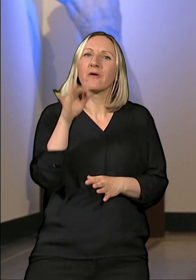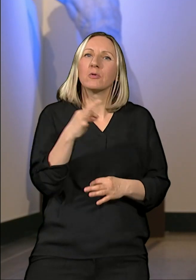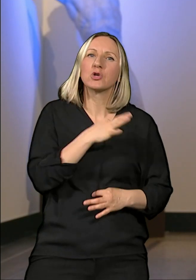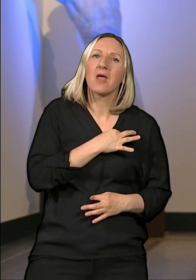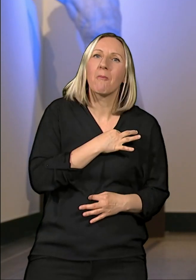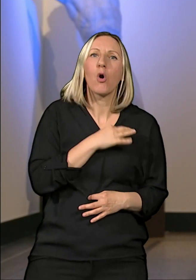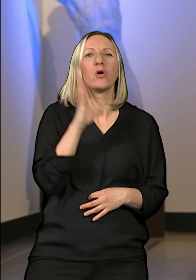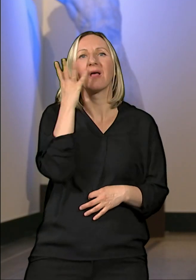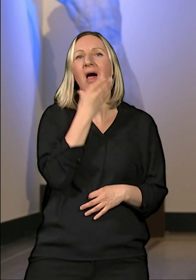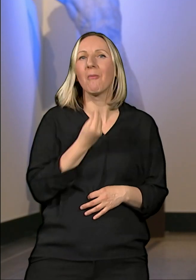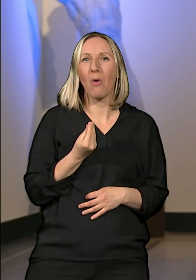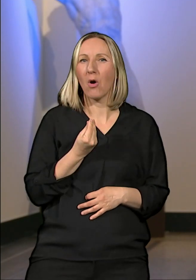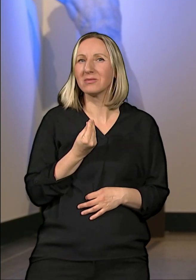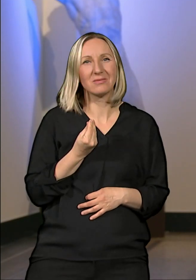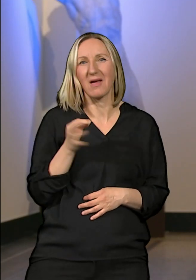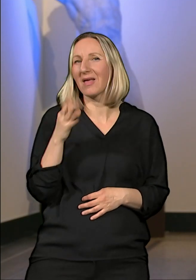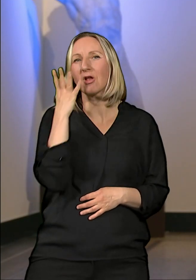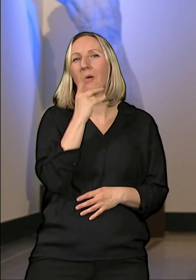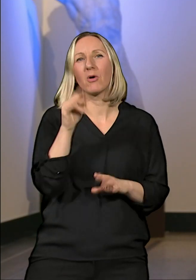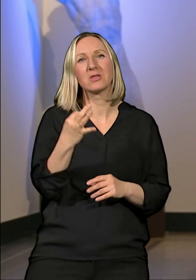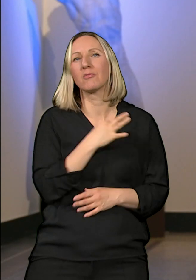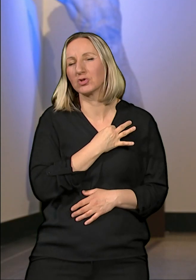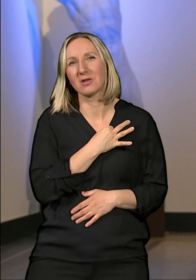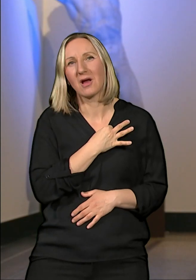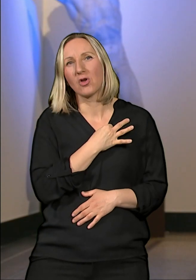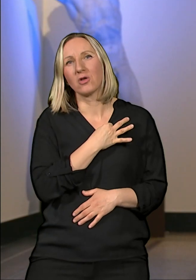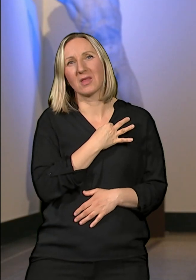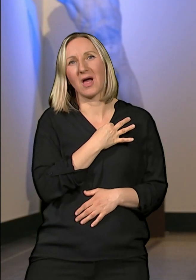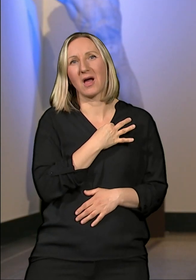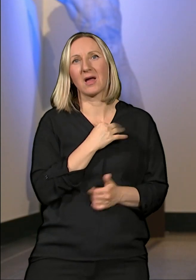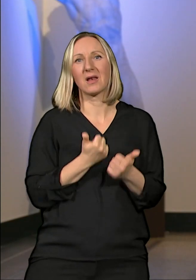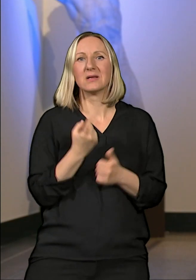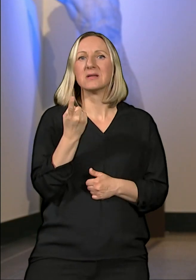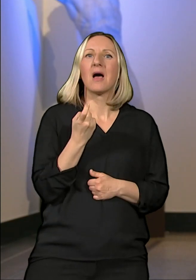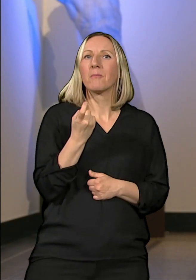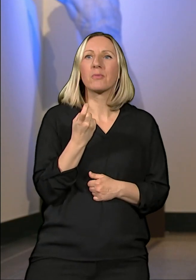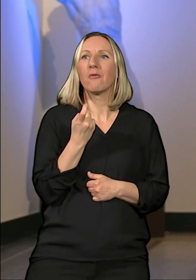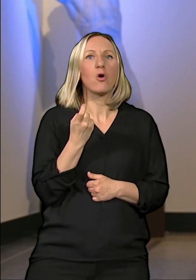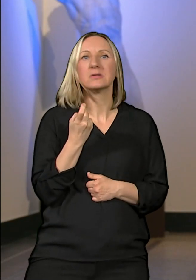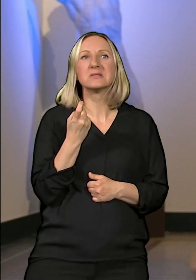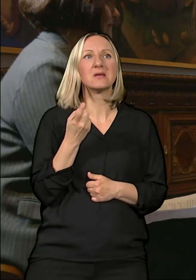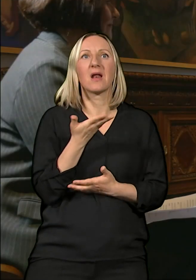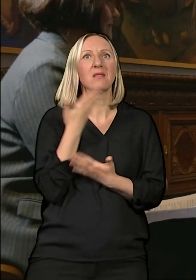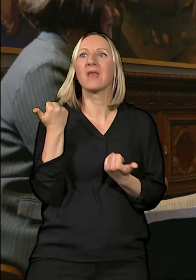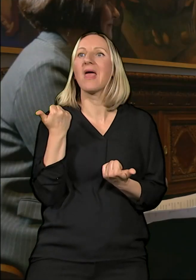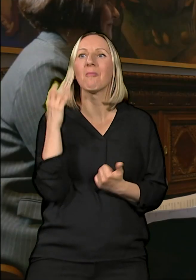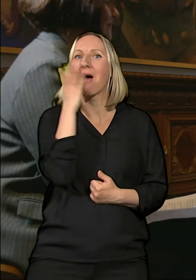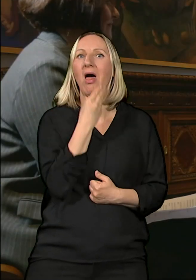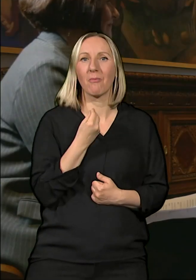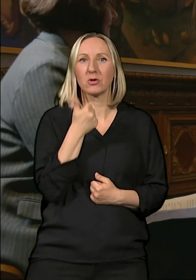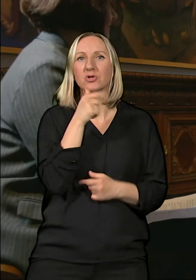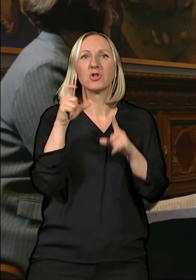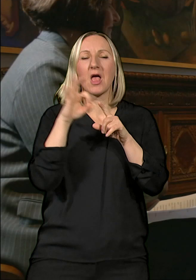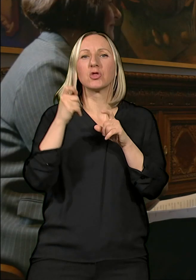samo lepota, može da ga dotakne samo lepota ili da isprovocira njeno odsustvo. To jeste ono što je Dostojevski